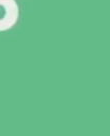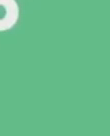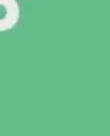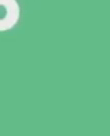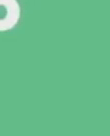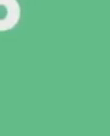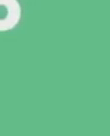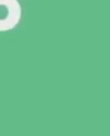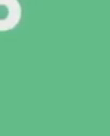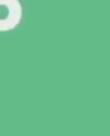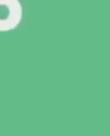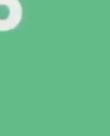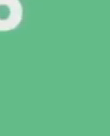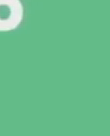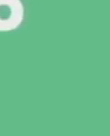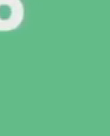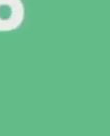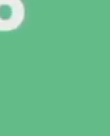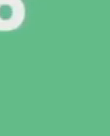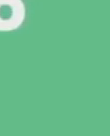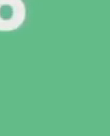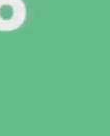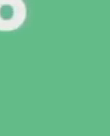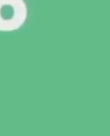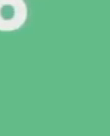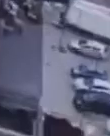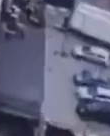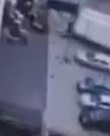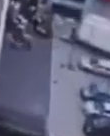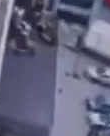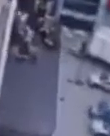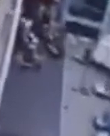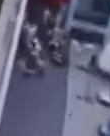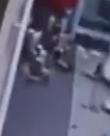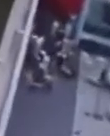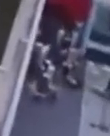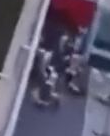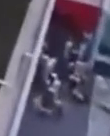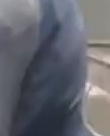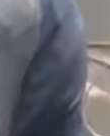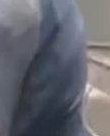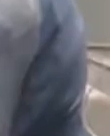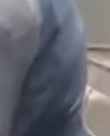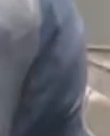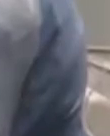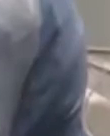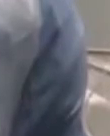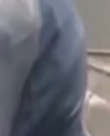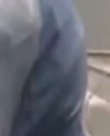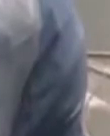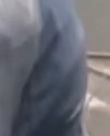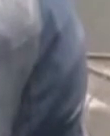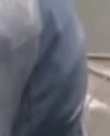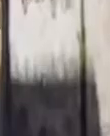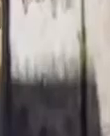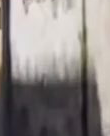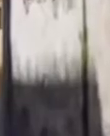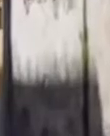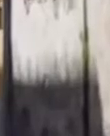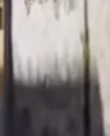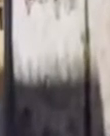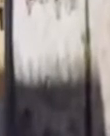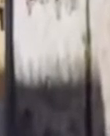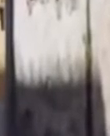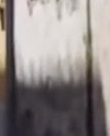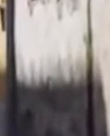e qualità al servizio socio sanitario nazionale un nuovo corso per la salute che valorizzi le esperienze positive di questa